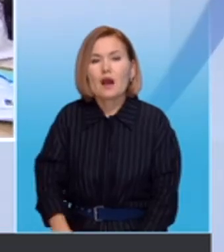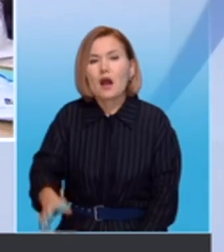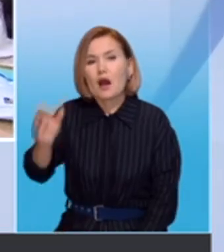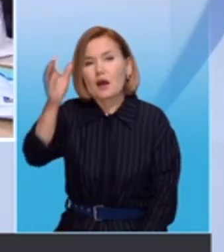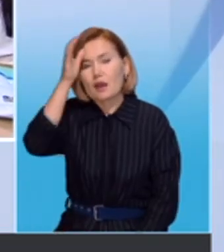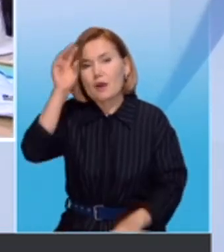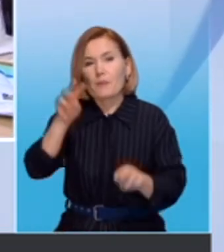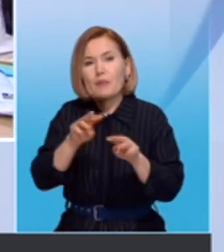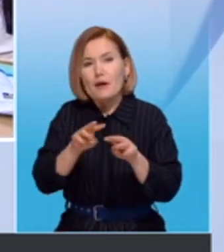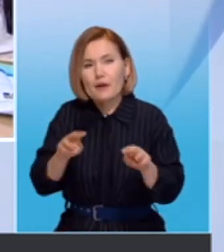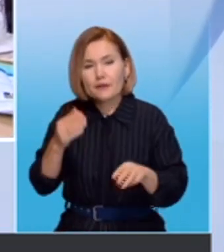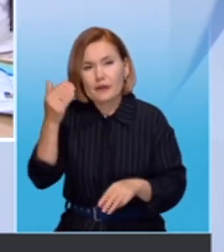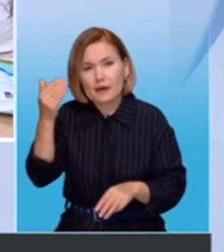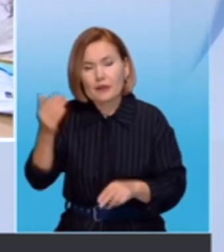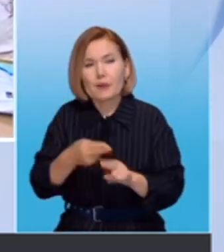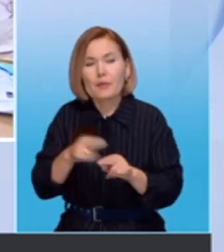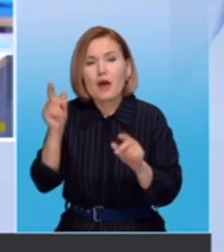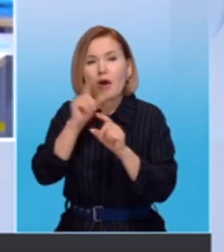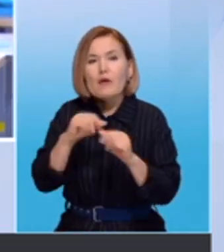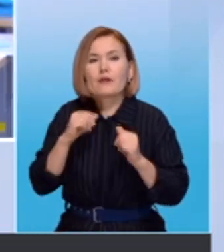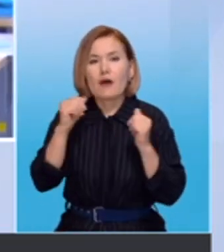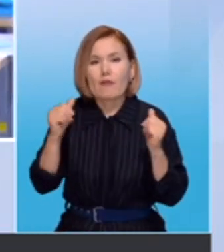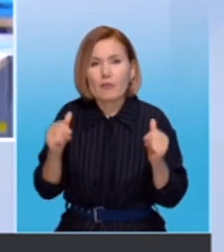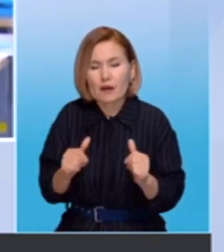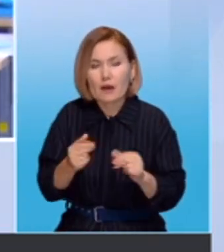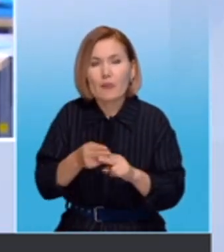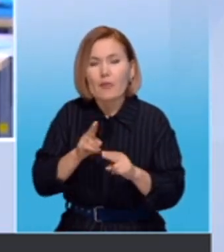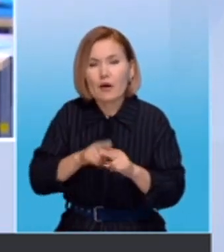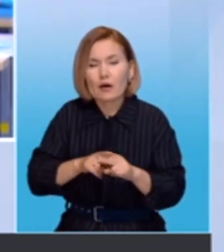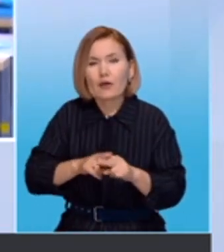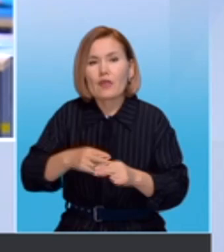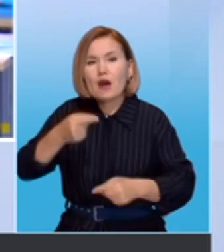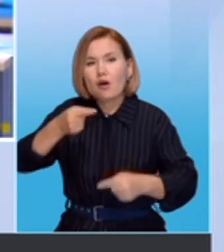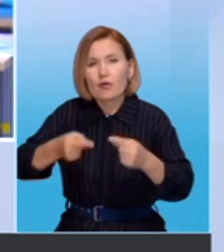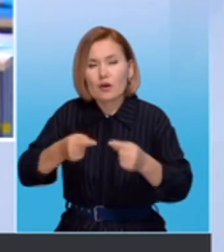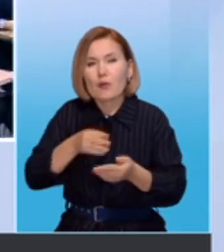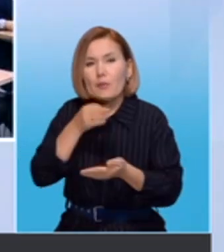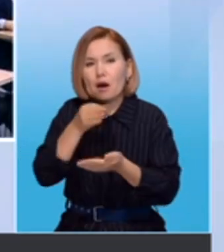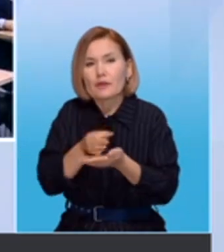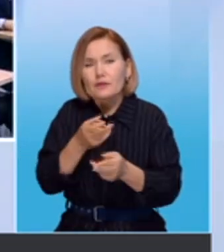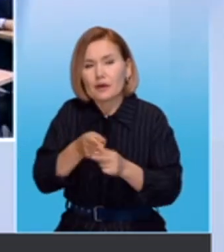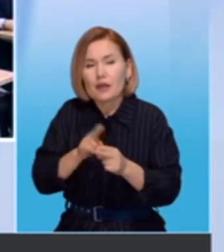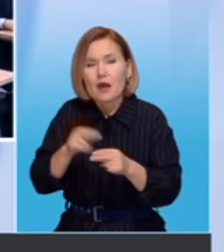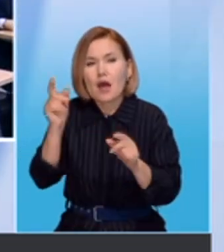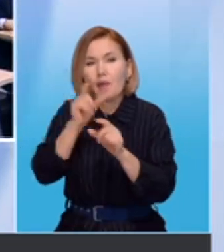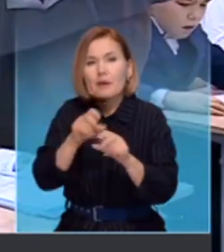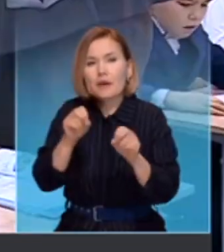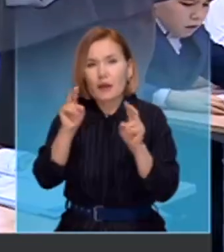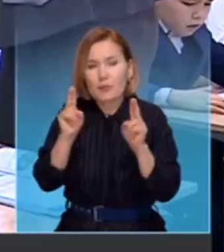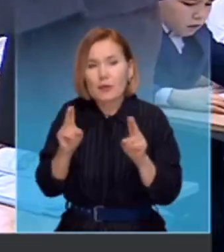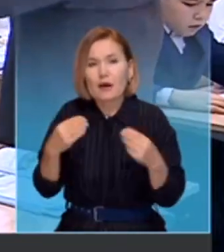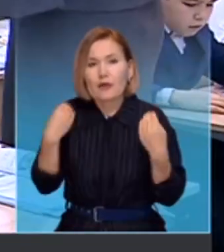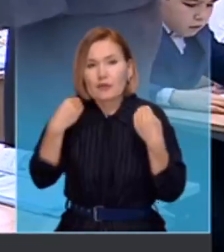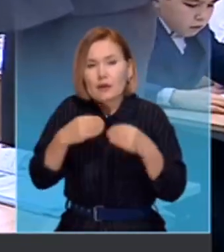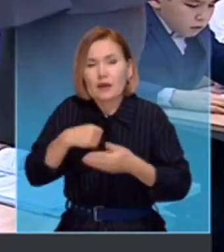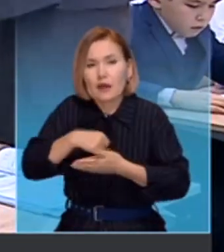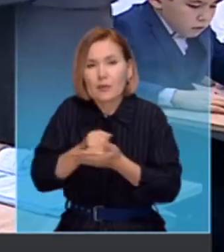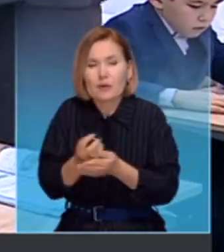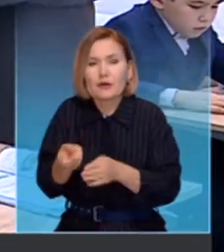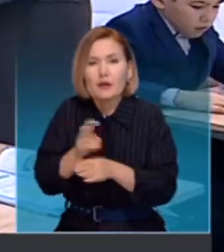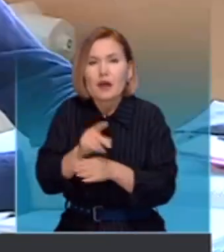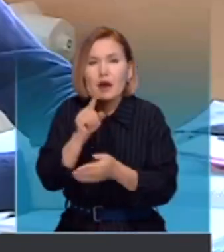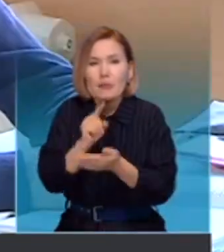Оқу ағарту министрі Ғани Бисембаев мектеп формасына қатысты дауға нүкте қойды. Ол оқушылар мектепке арнайы бекітілген формамен